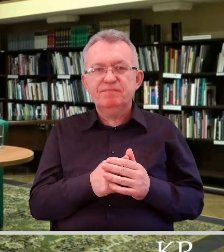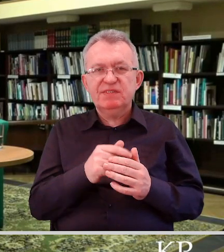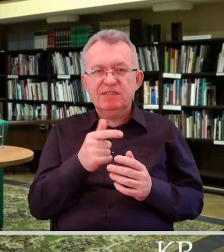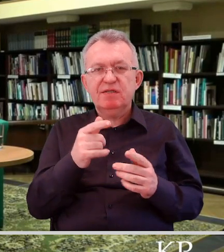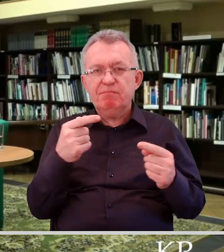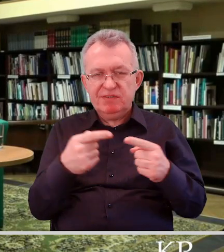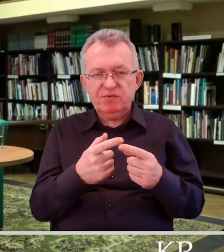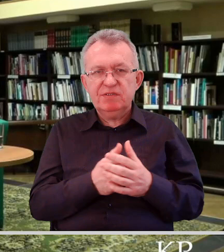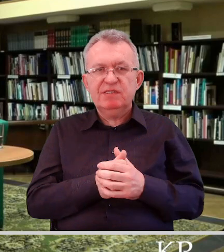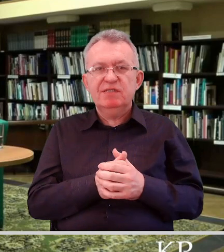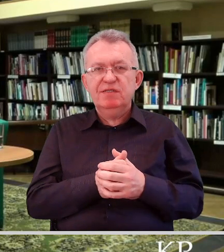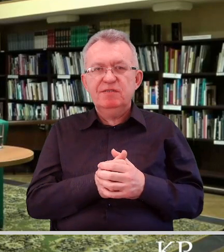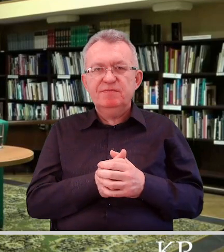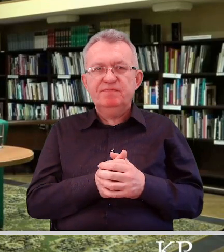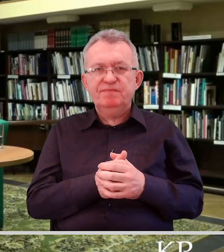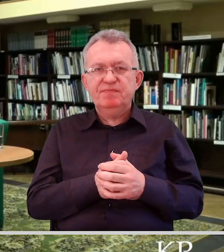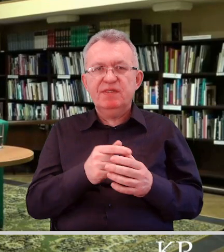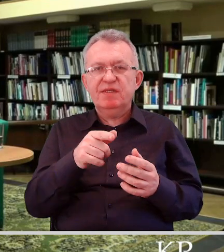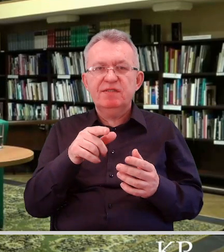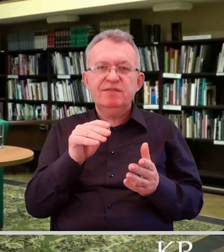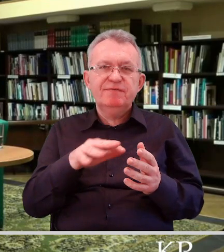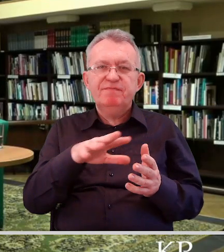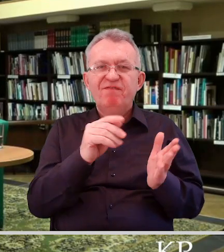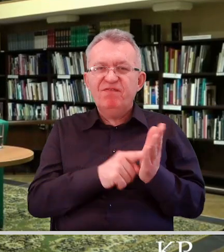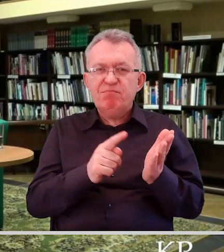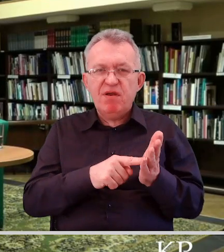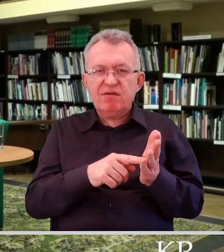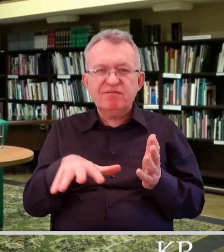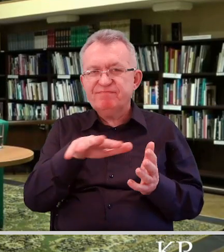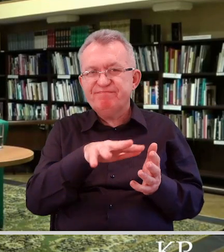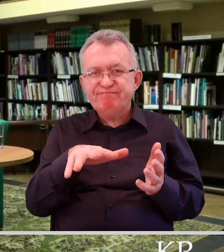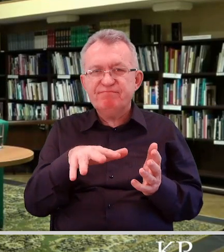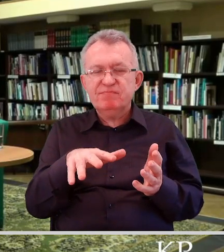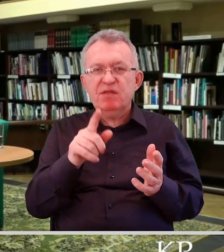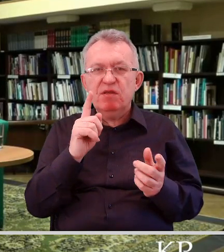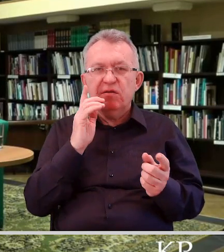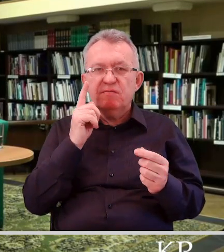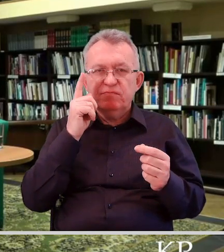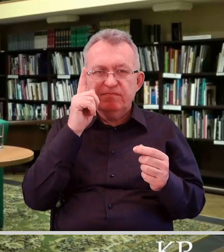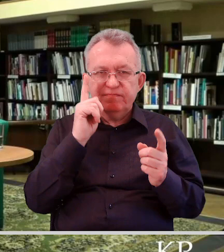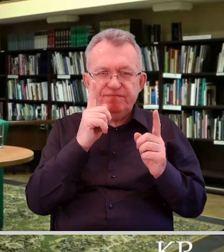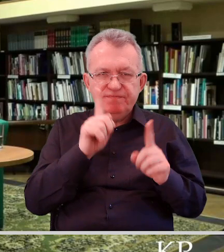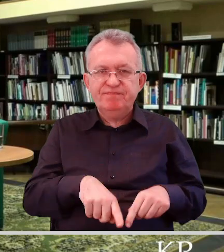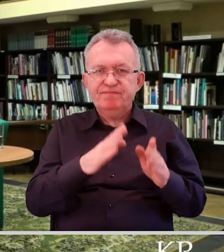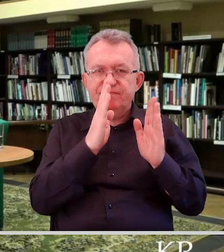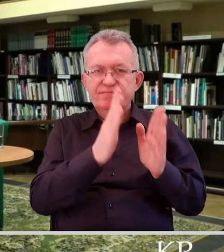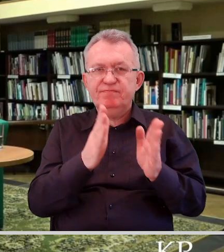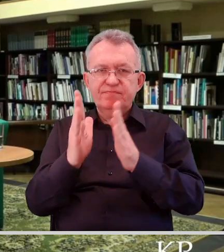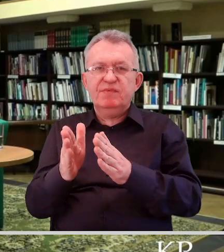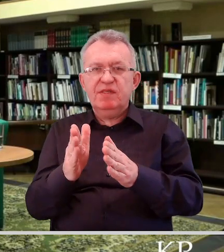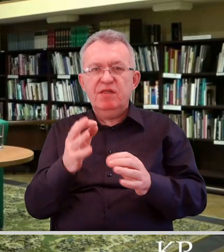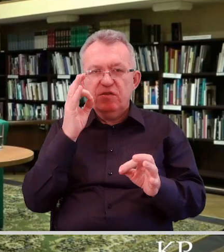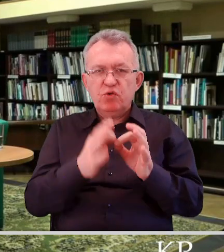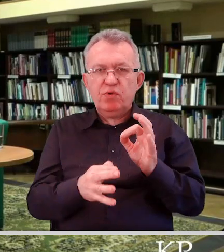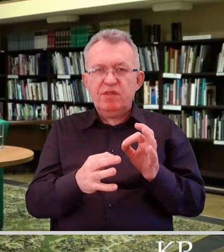bardzo pasuje. Tak jak mówię, rynek wymaga od nas właśnie takiej pojedynczości, takiego